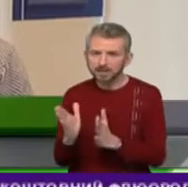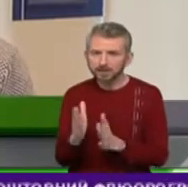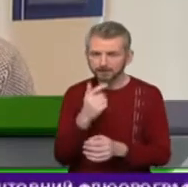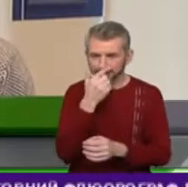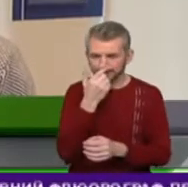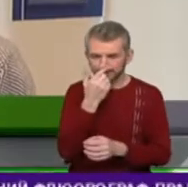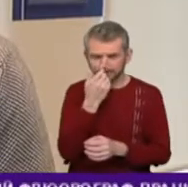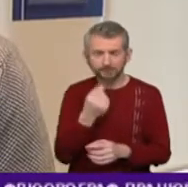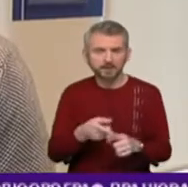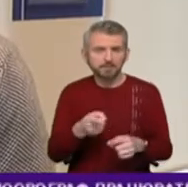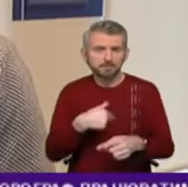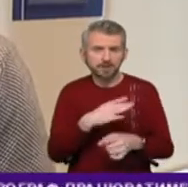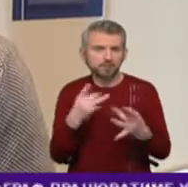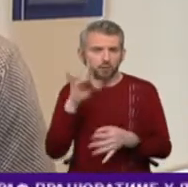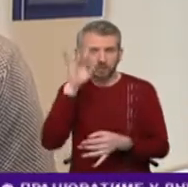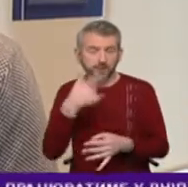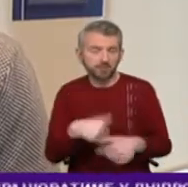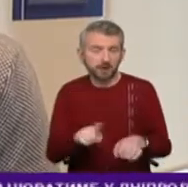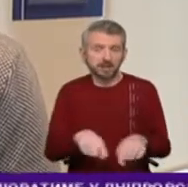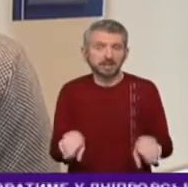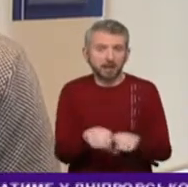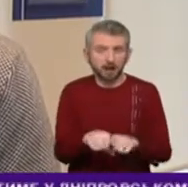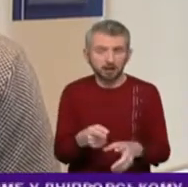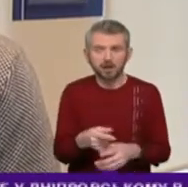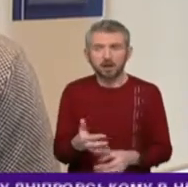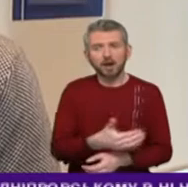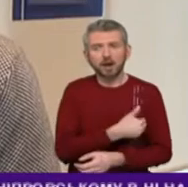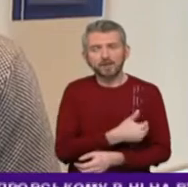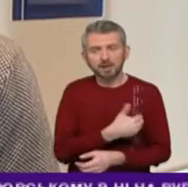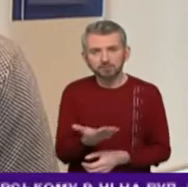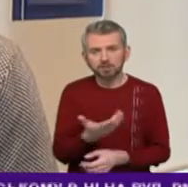это мы не просто этим славимся, это так. Поэтому хотелось бы